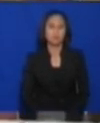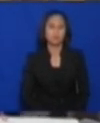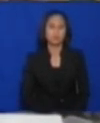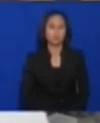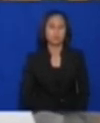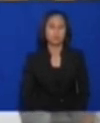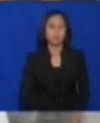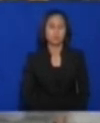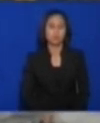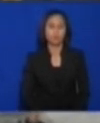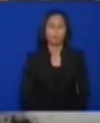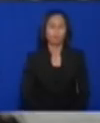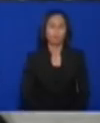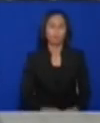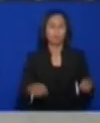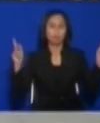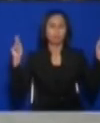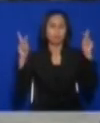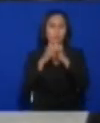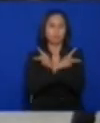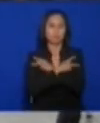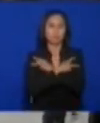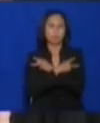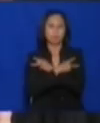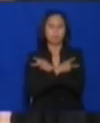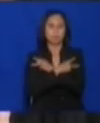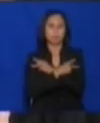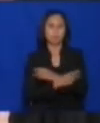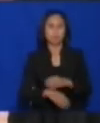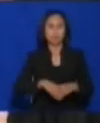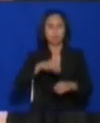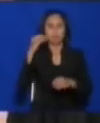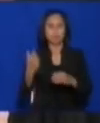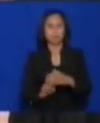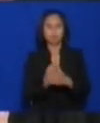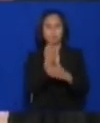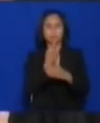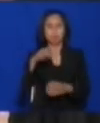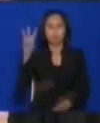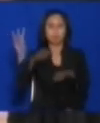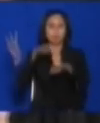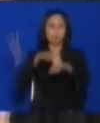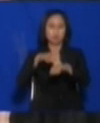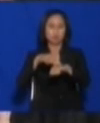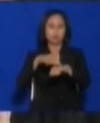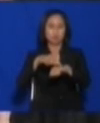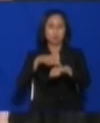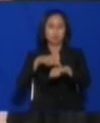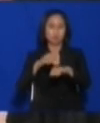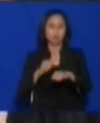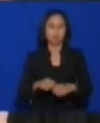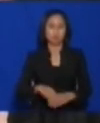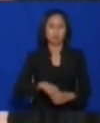pasangan calon nomor tiga yang telah menyampaikan paparan visi misi saya